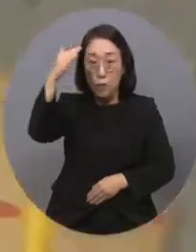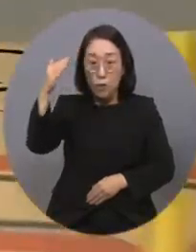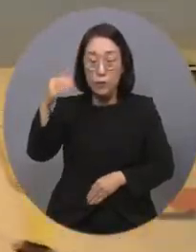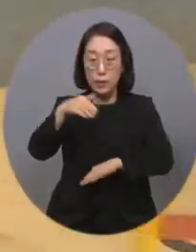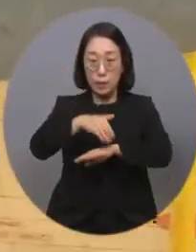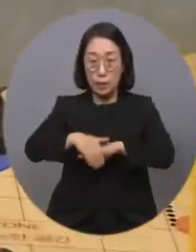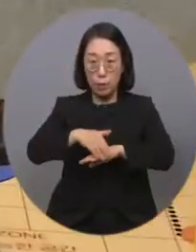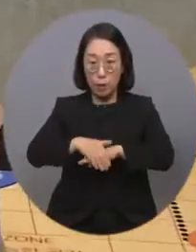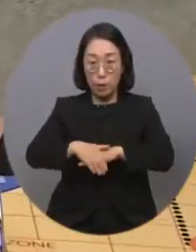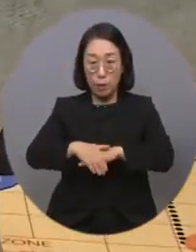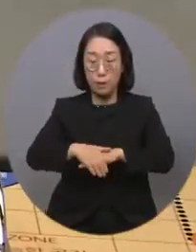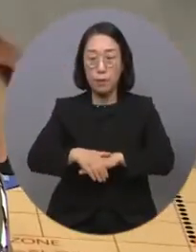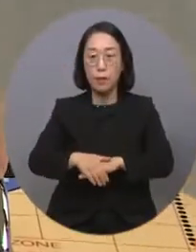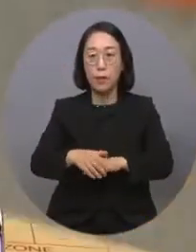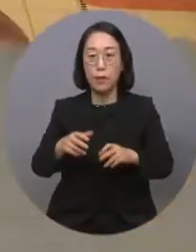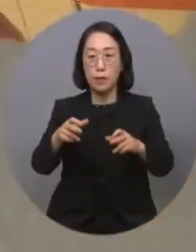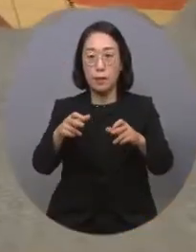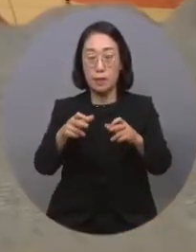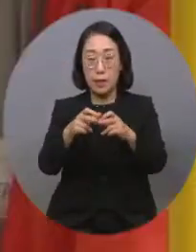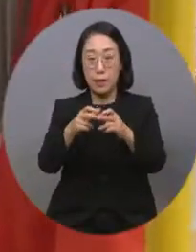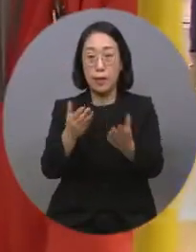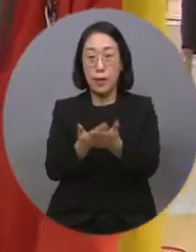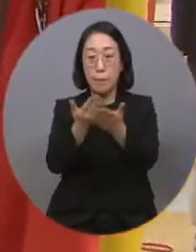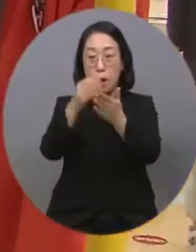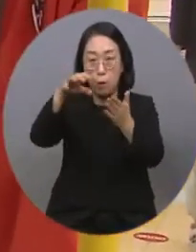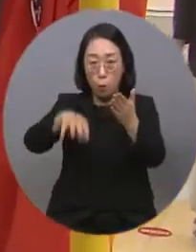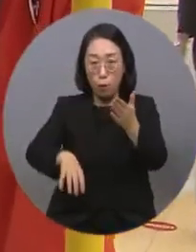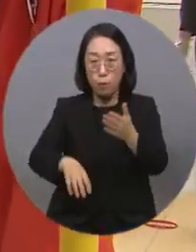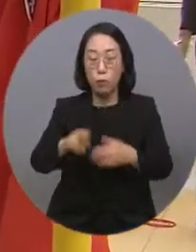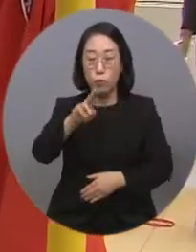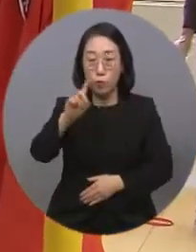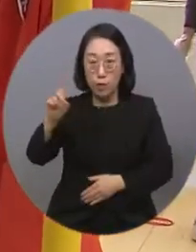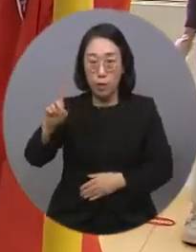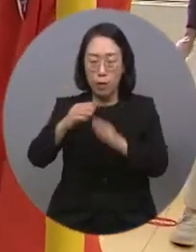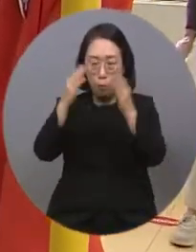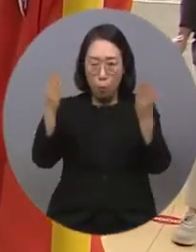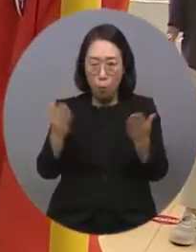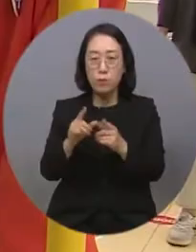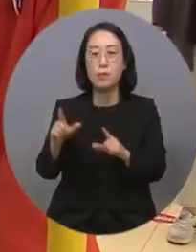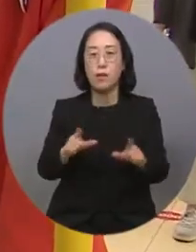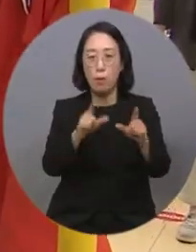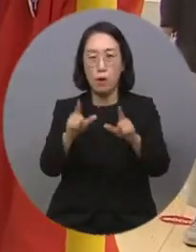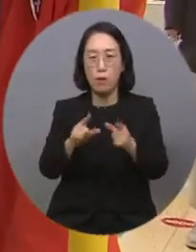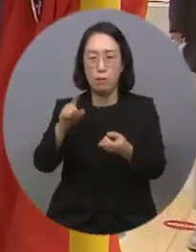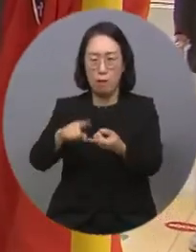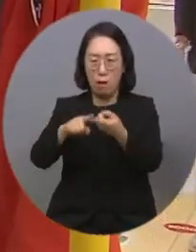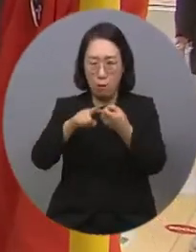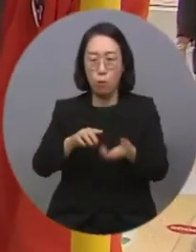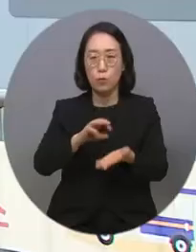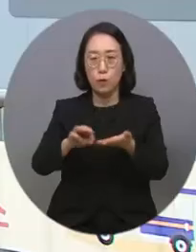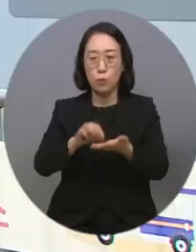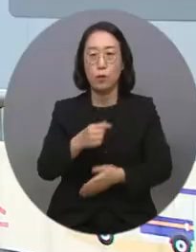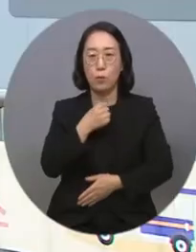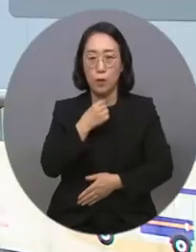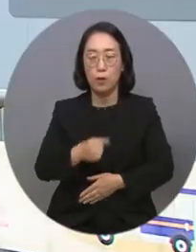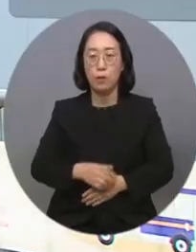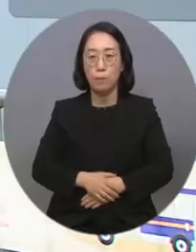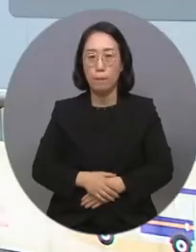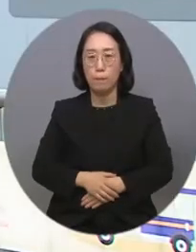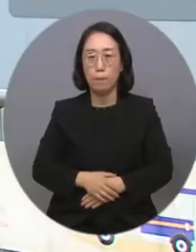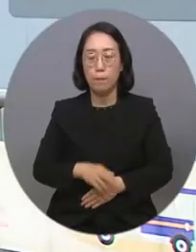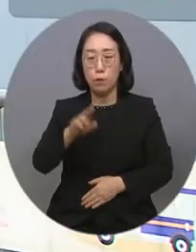한국장애인개발원 은 유니버설 디자인이 일상의 쓰며 되게 바란다는 기대를 전했습니다 어